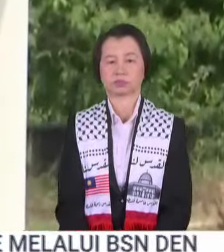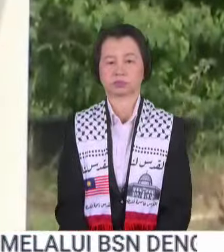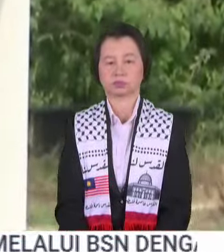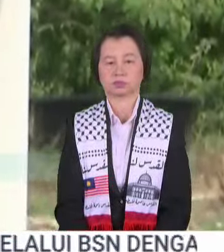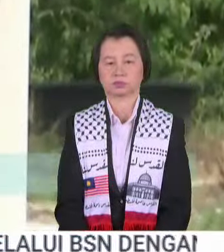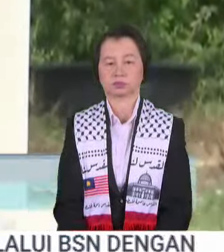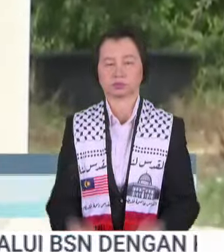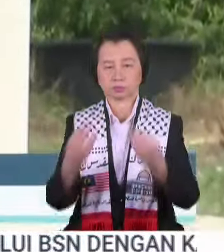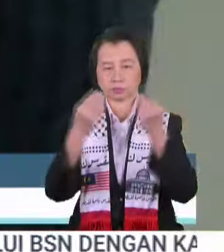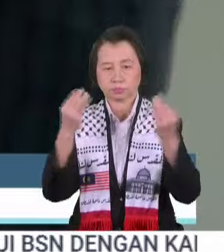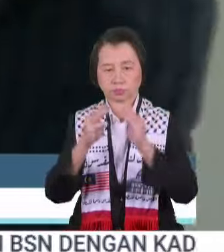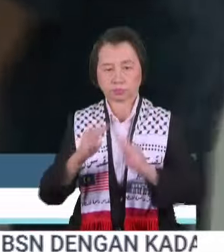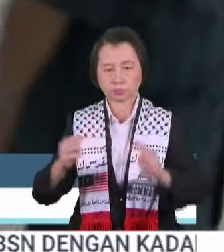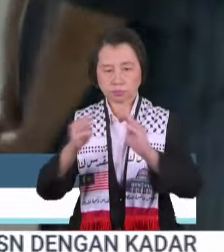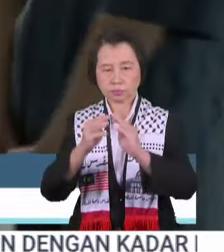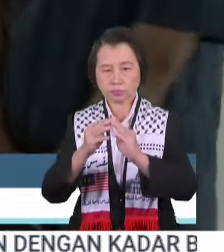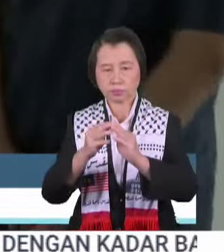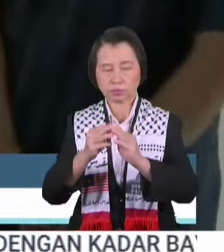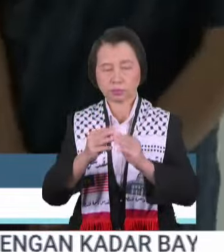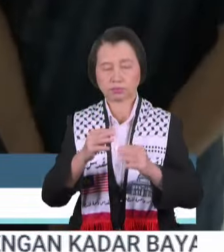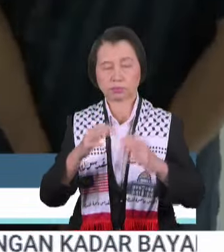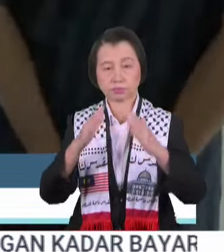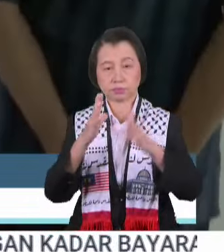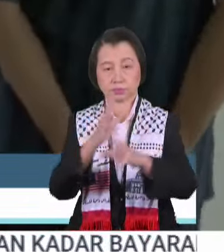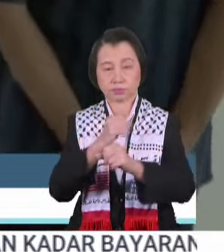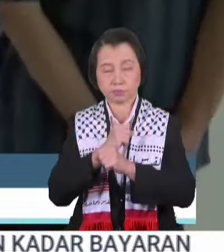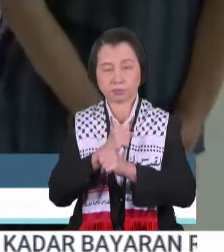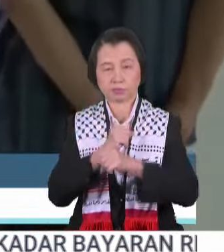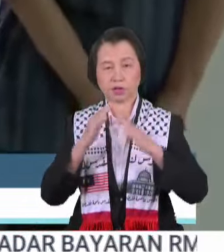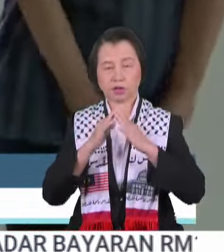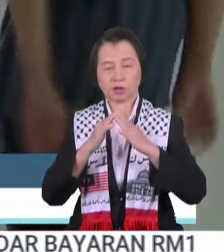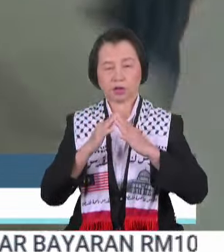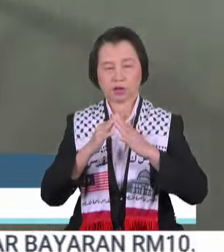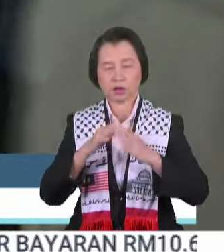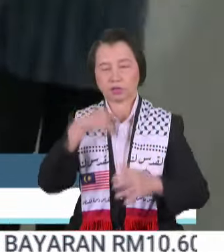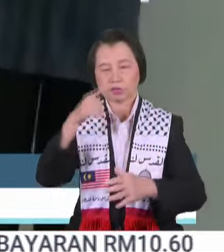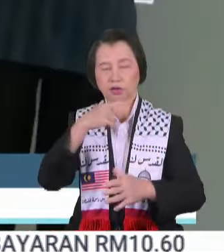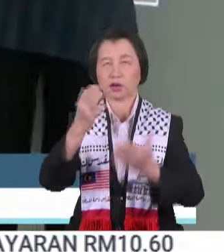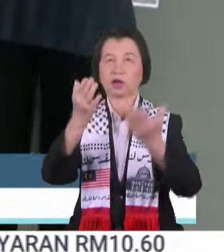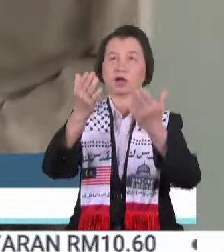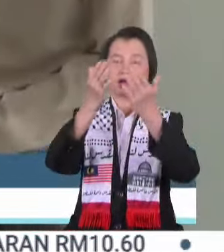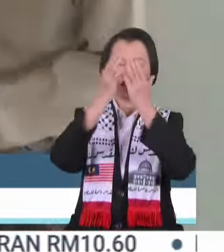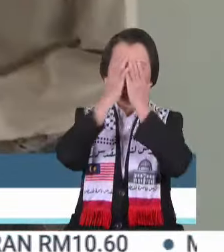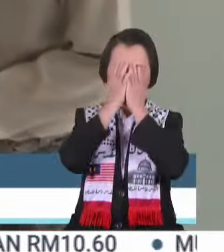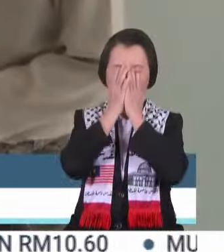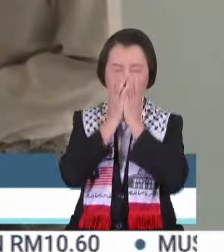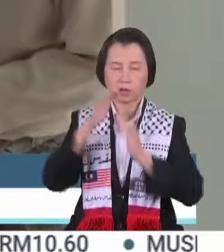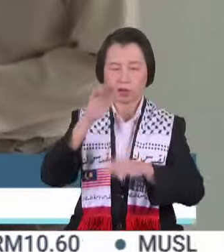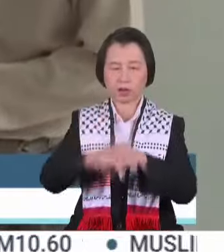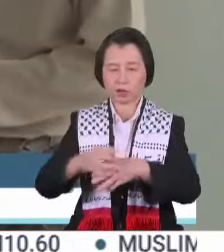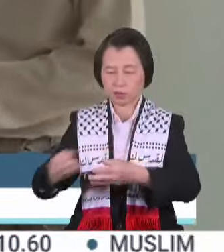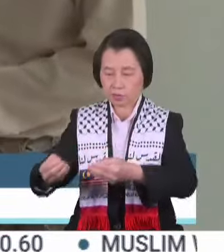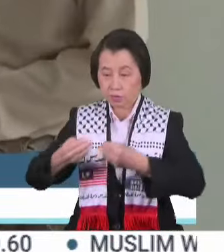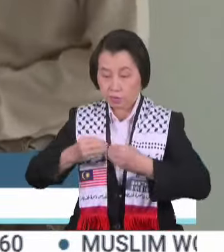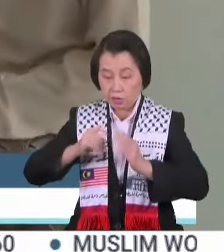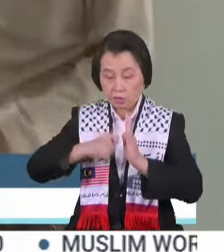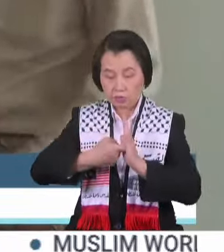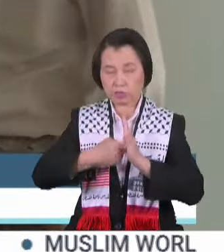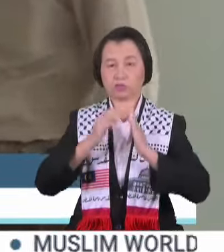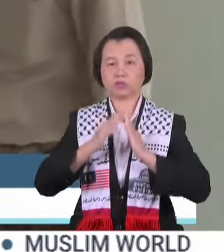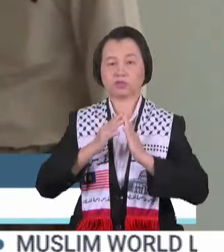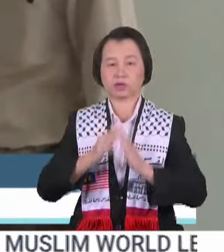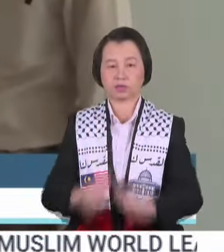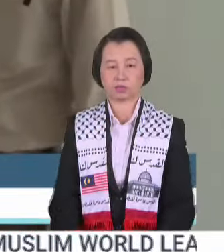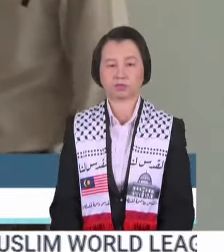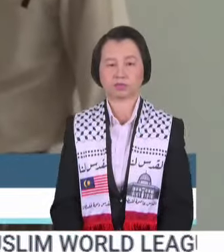Sementara itu, pada majlis sama, pemohon rumah yang berjaya mendapat Rumah Mesra Rakyat meluahkan rasa syukur atas penyerahan kunci itu.